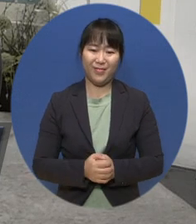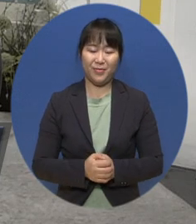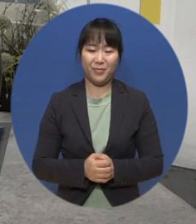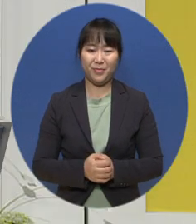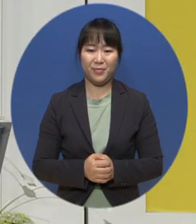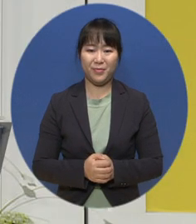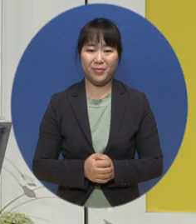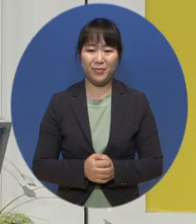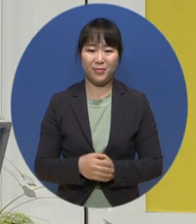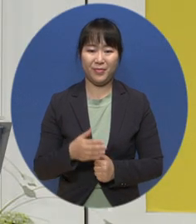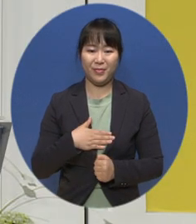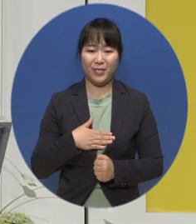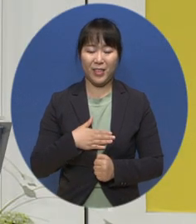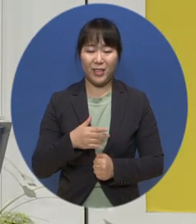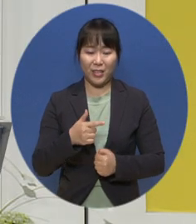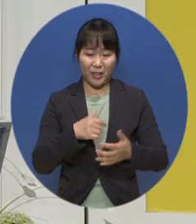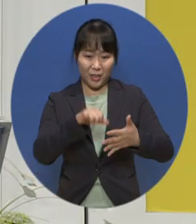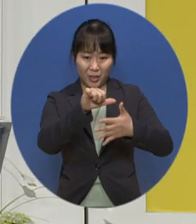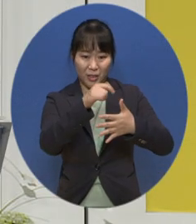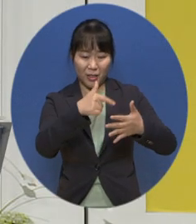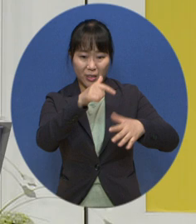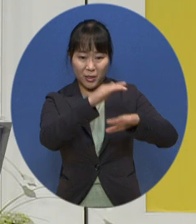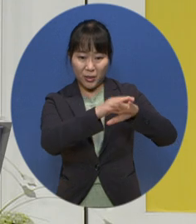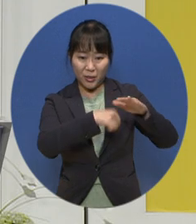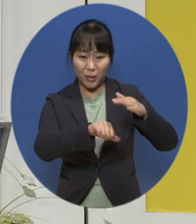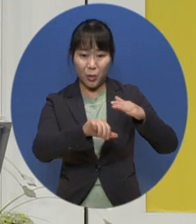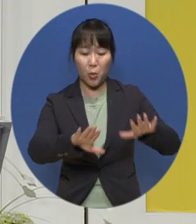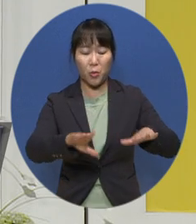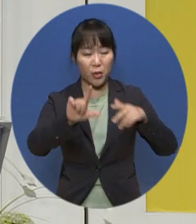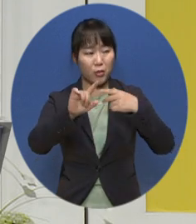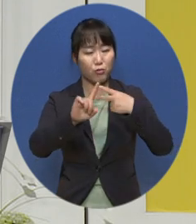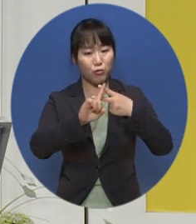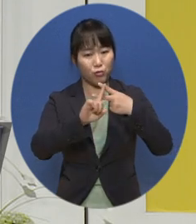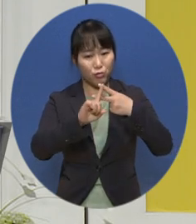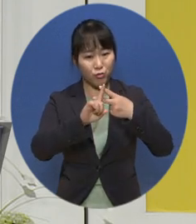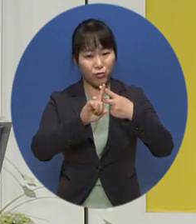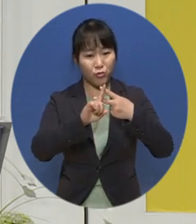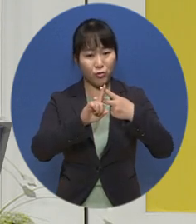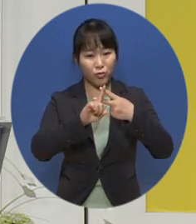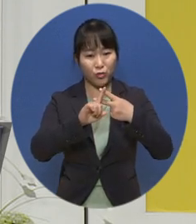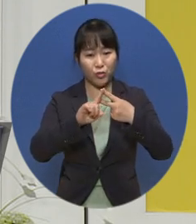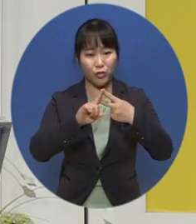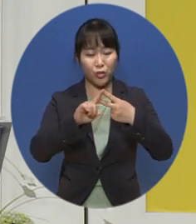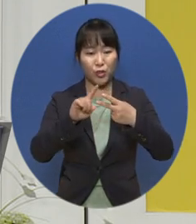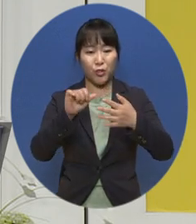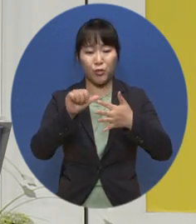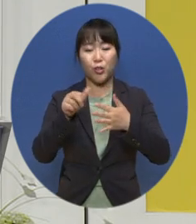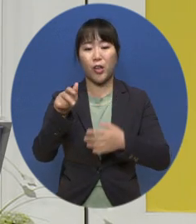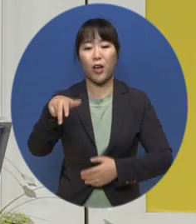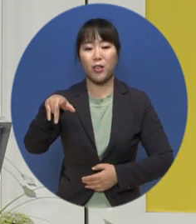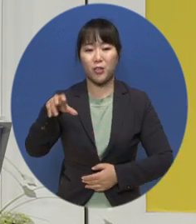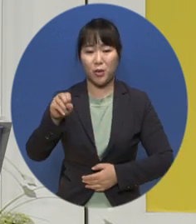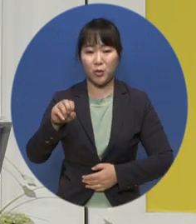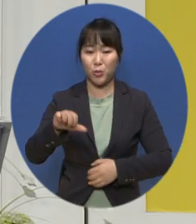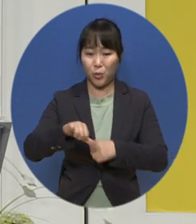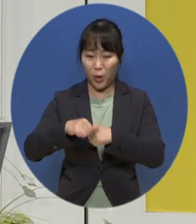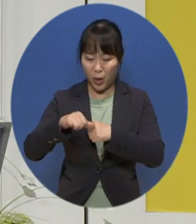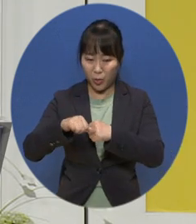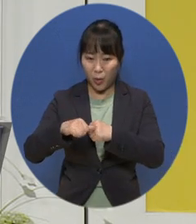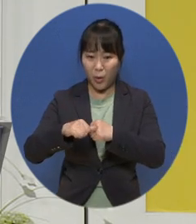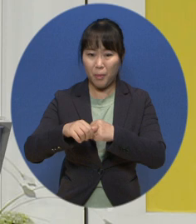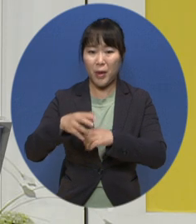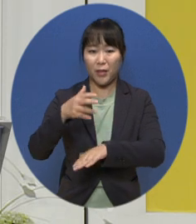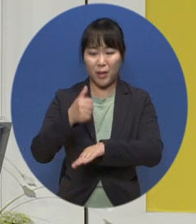어 컨 소녀 원래 중학교 1 나면 이제 선자 지요 둘째가 이제 혜정 이라고 이제 초등학교와 예